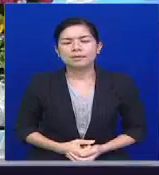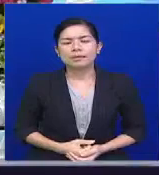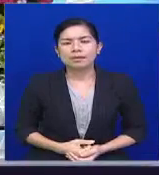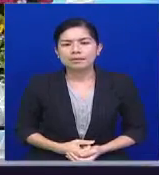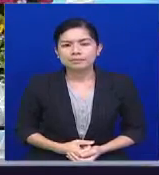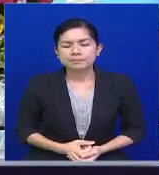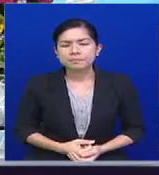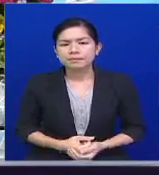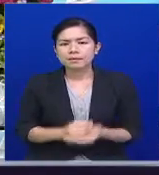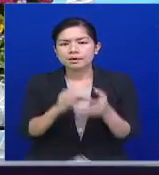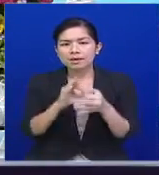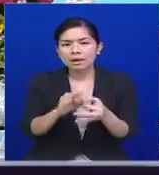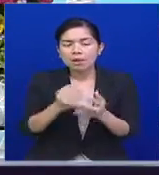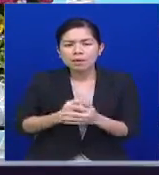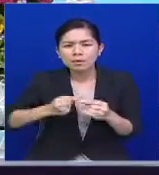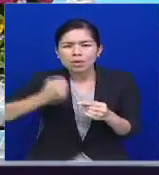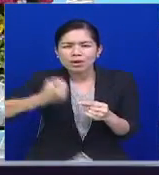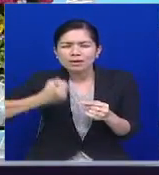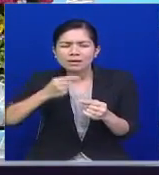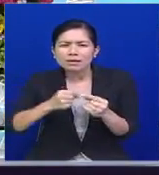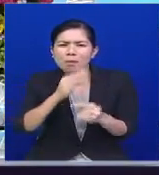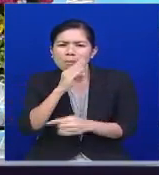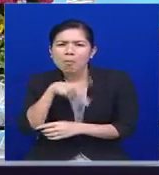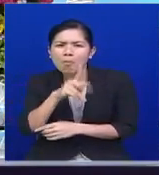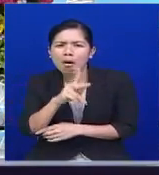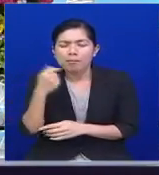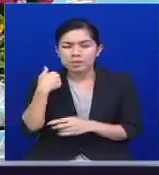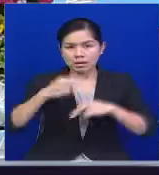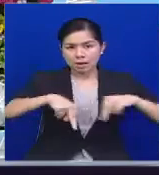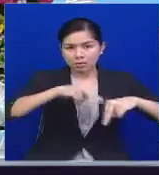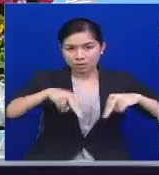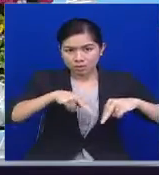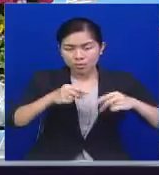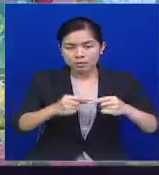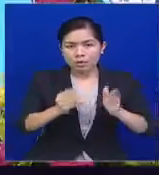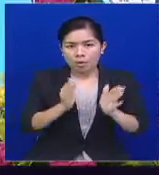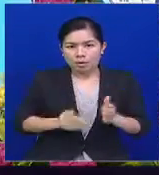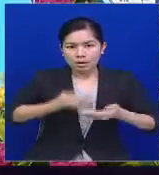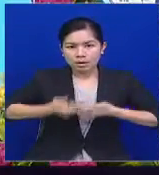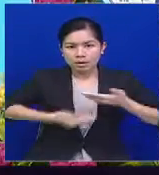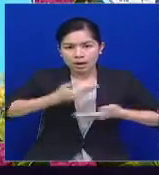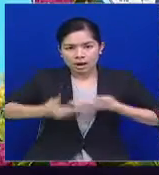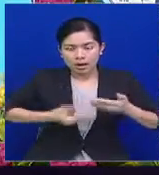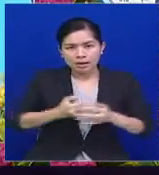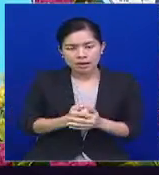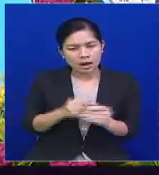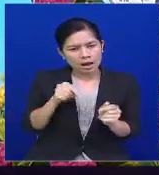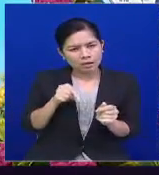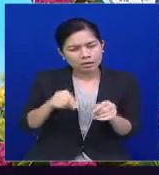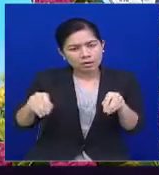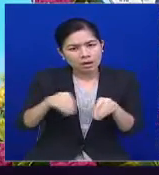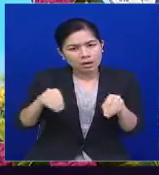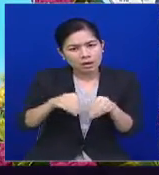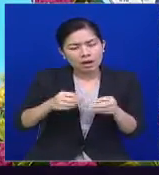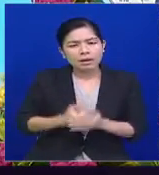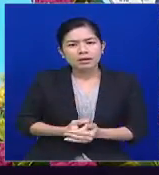ขณะที่เรื่องของกะปิปลอมนั้นนะครับมีการตรวจสอบกันโดยแม่ค้าย่านหอการค้านะครับได้แจ้งว่าอาจเป็นกะปิปลอมที่ล่า